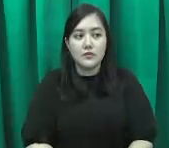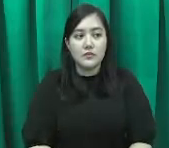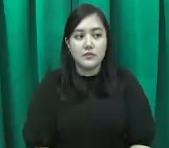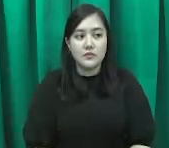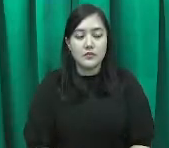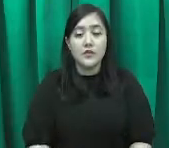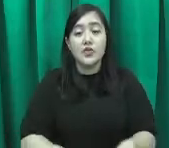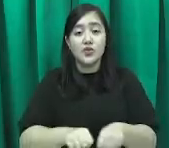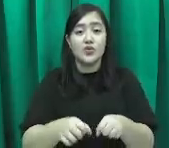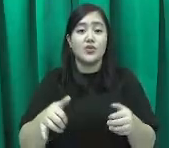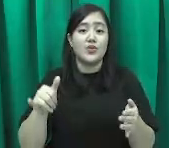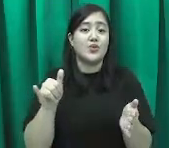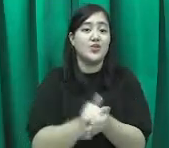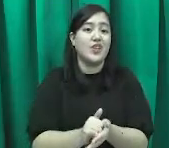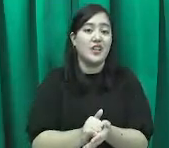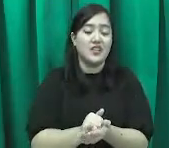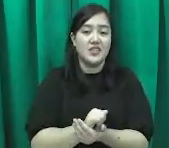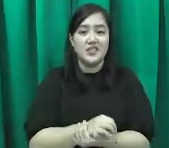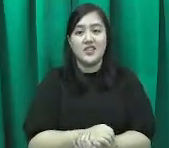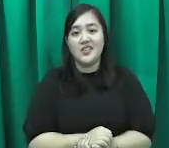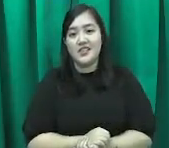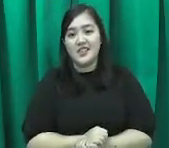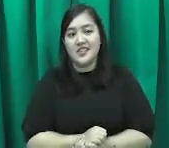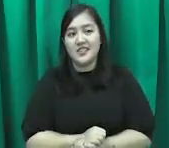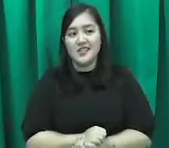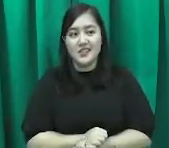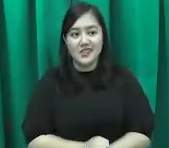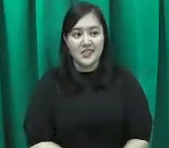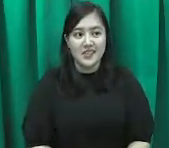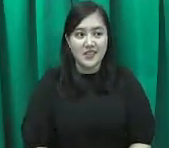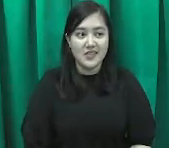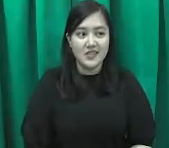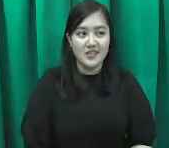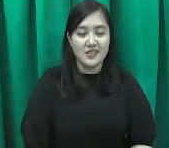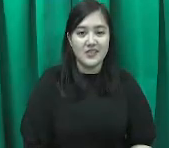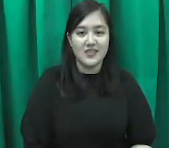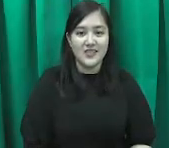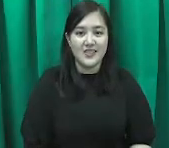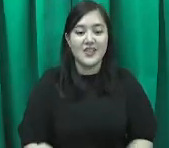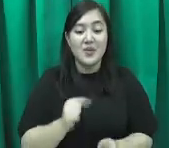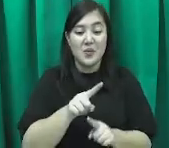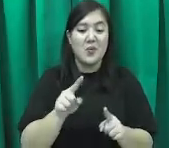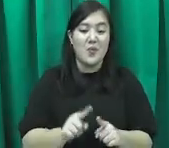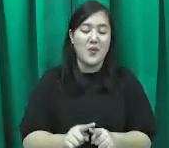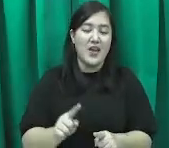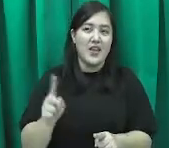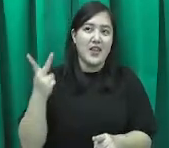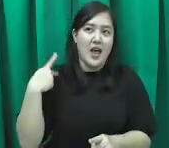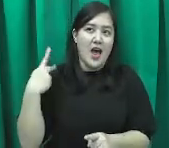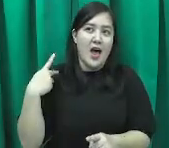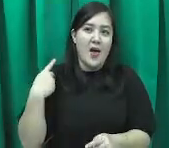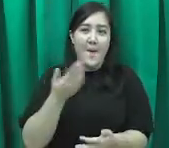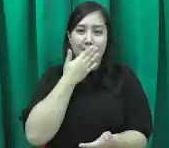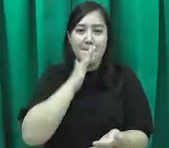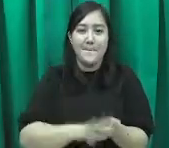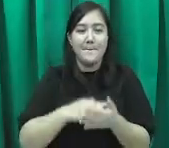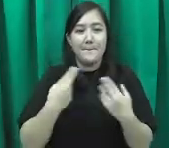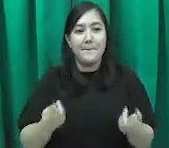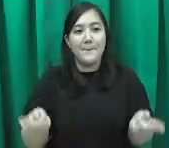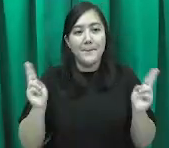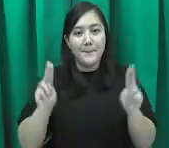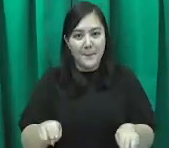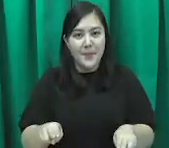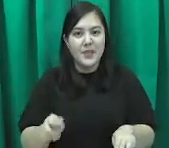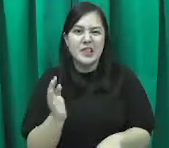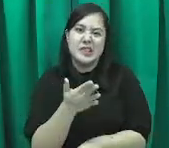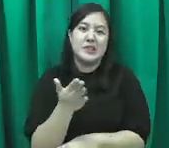Siya ang sisisihin pa rin eh. Oh, kasi wala akong sinabi niya na. Wala akong sinabi niya, magkagulo yung dalawang kasawa. Kaya pumapasok talaga yung sisihan